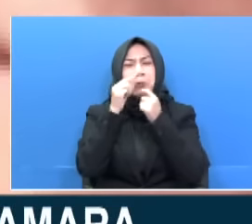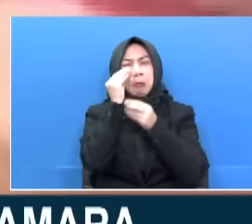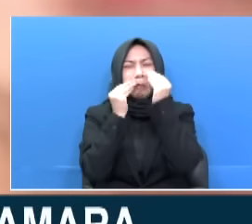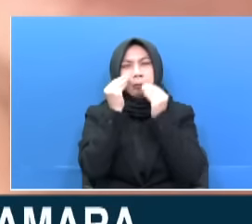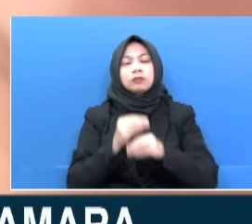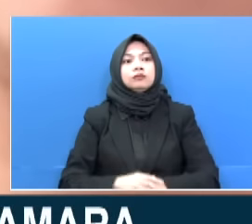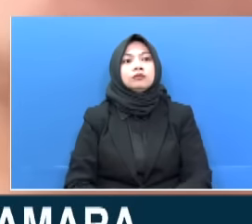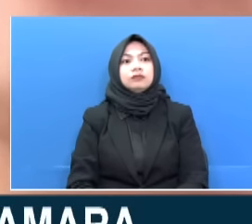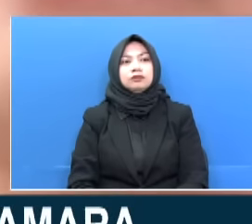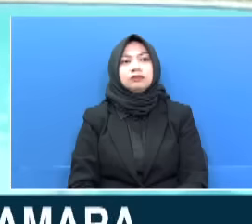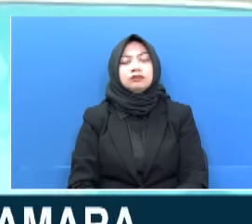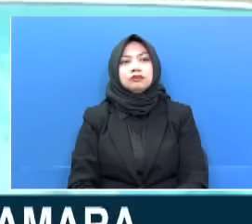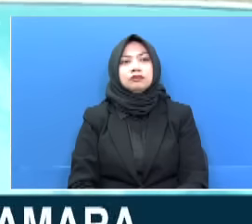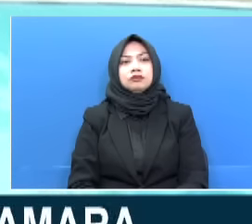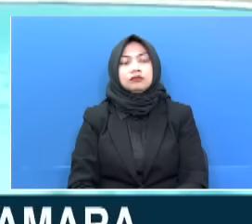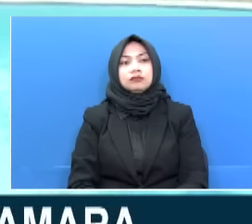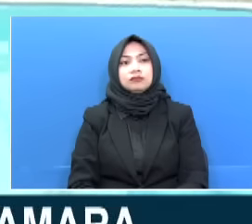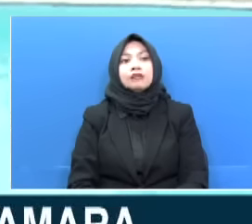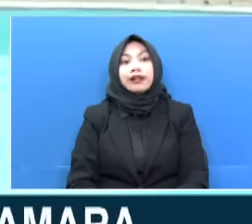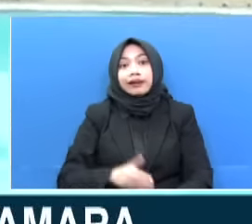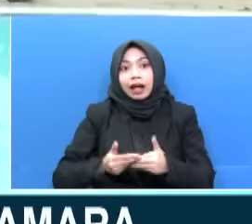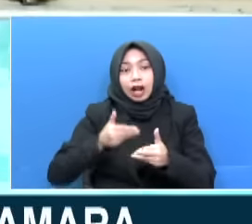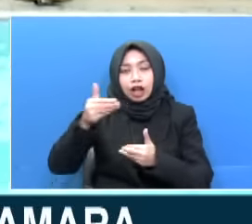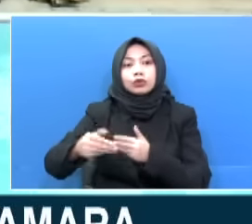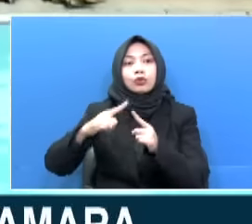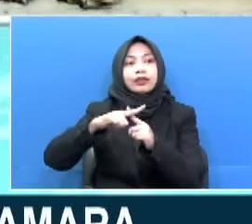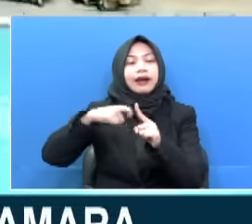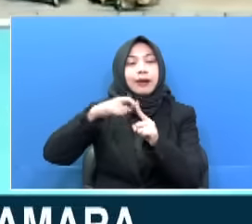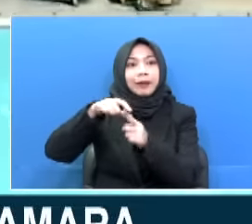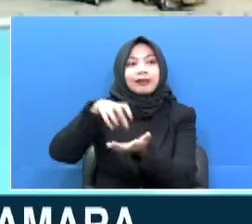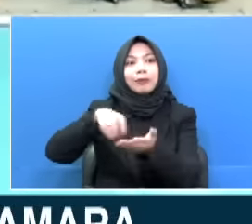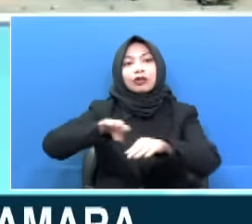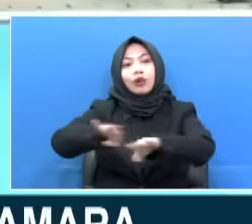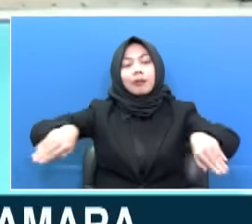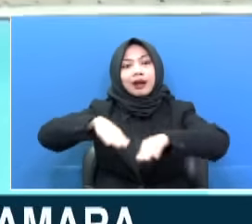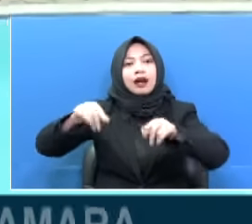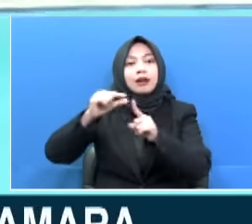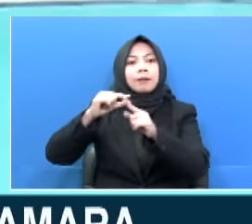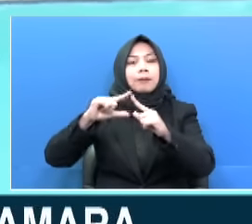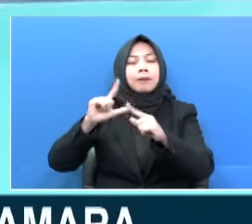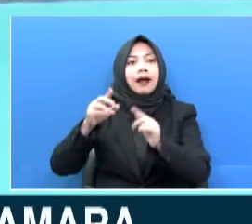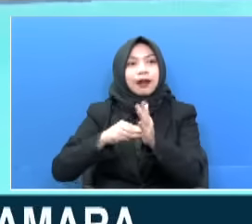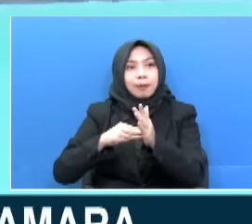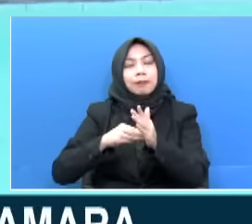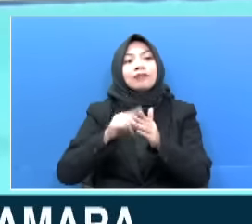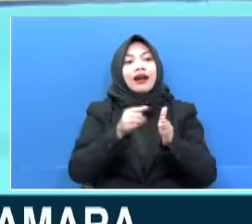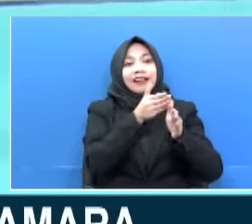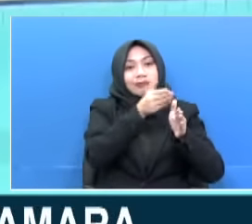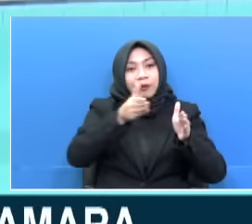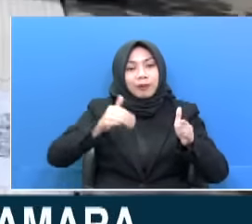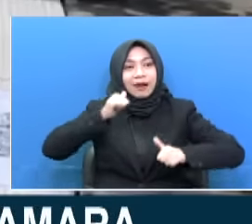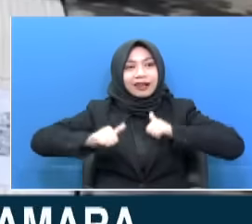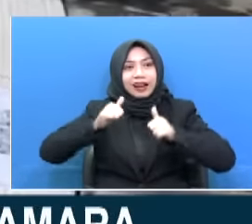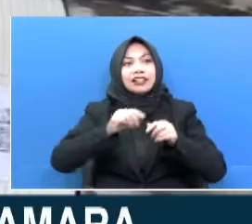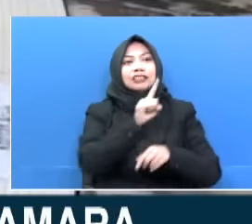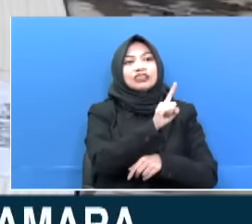matanya rekonstruksi pun dilanjutkan di kolam renang Palem Duren Sawit sebanyak 102 adegan diperagakan di kolam renang